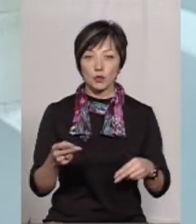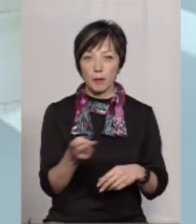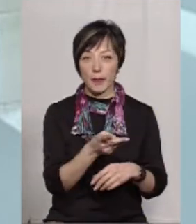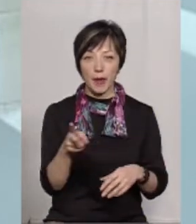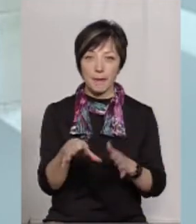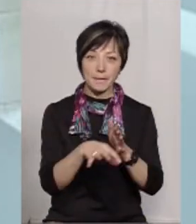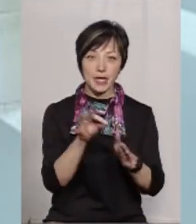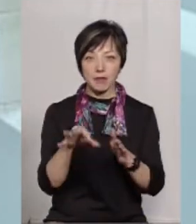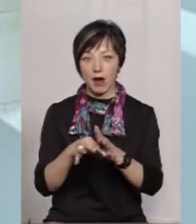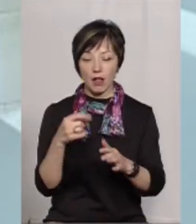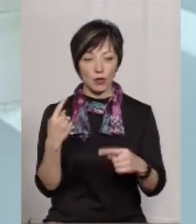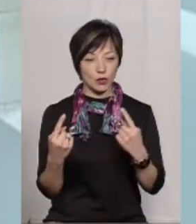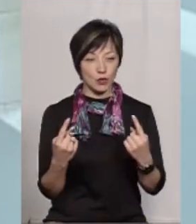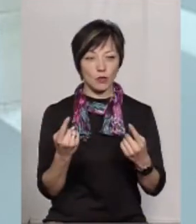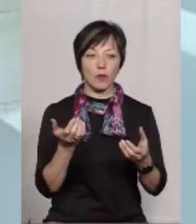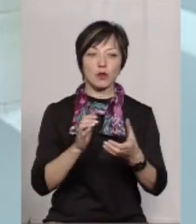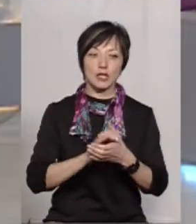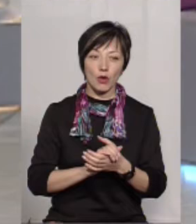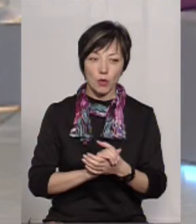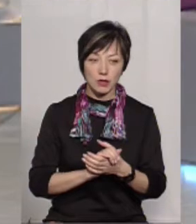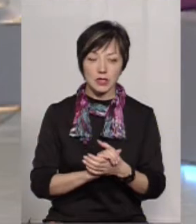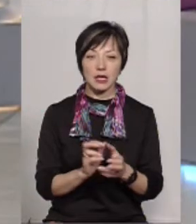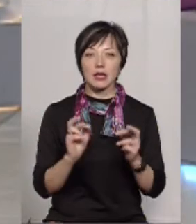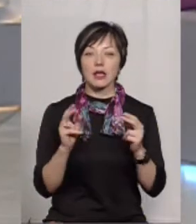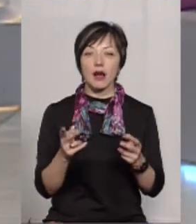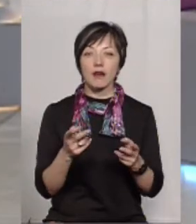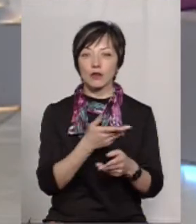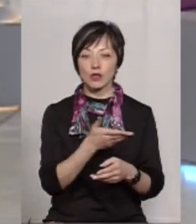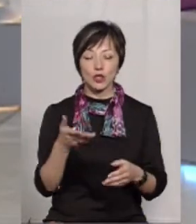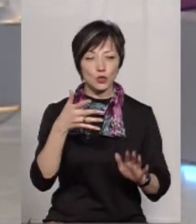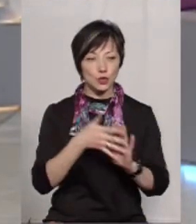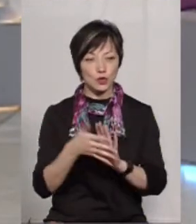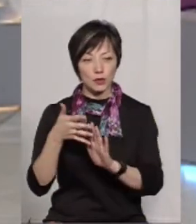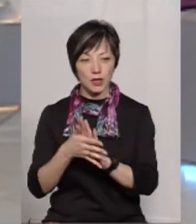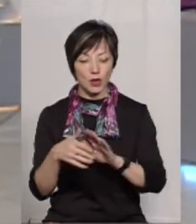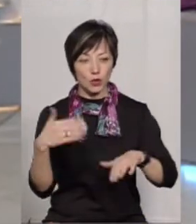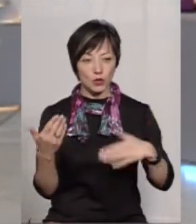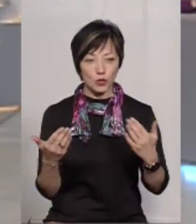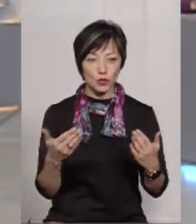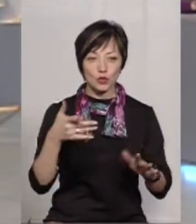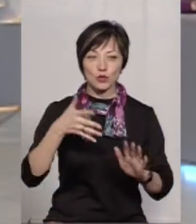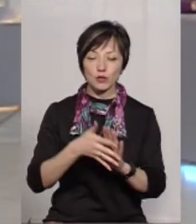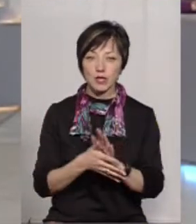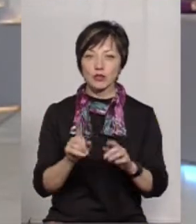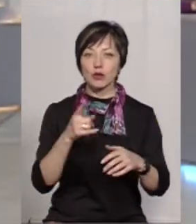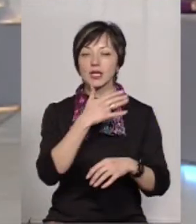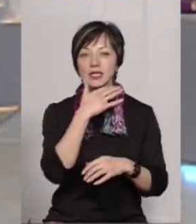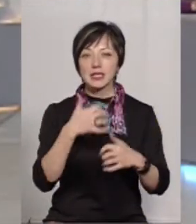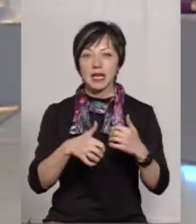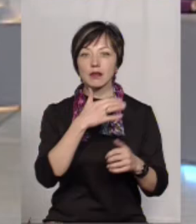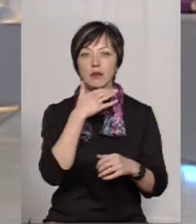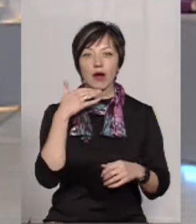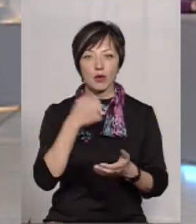партнери підібрали один одного, познайомилися, наскільки вони зрозуміли один одного. Зрозуміли, що серед